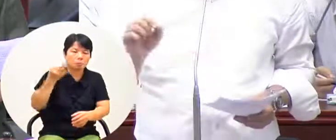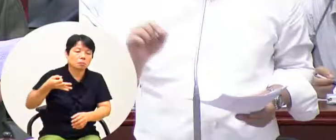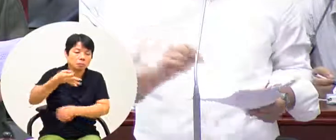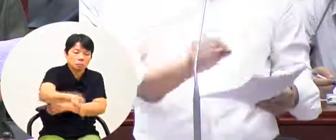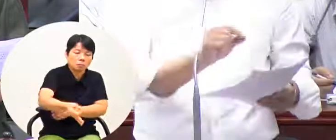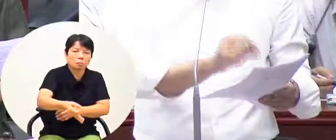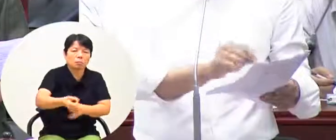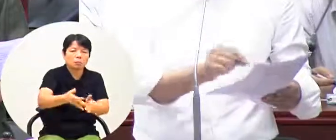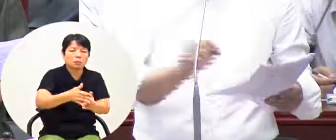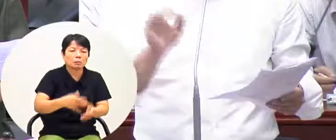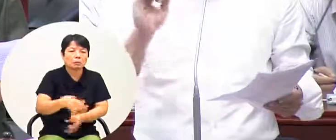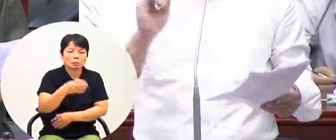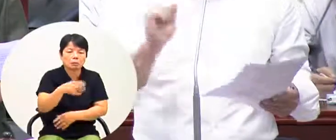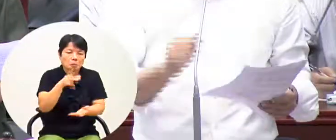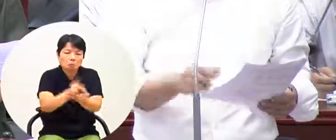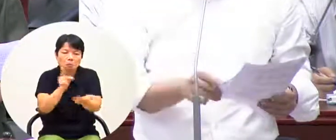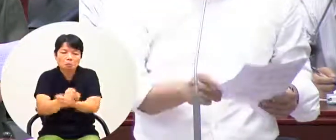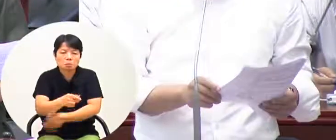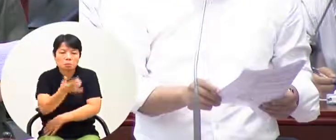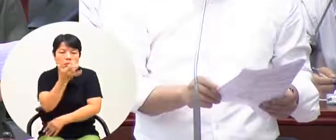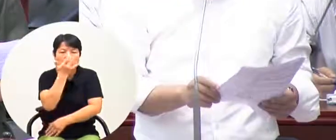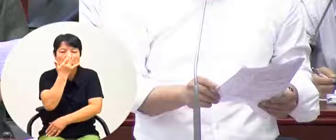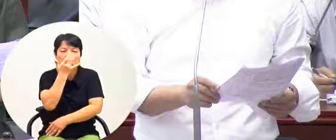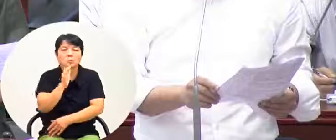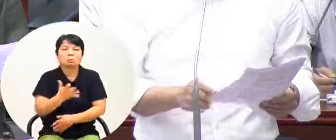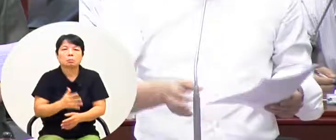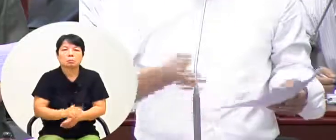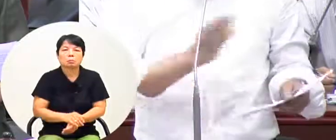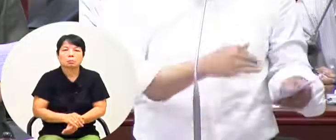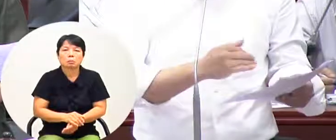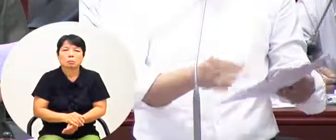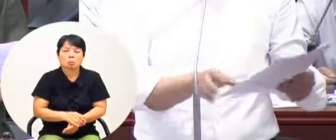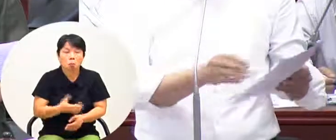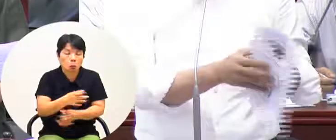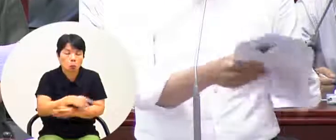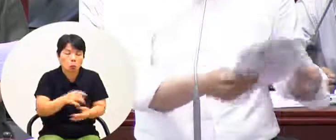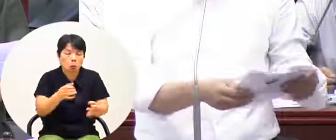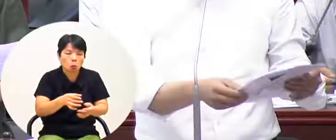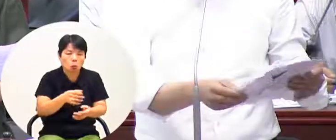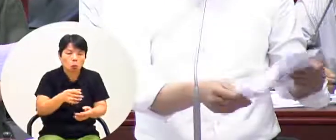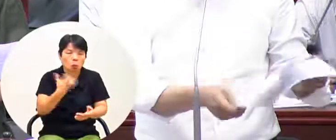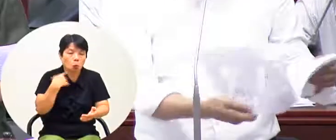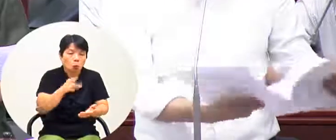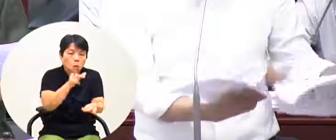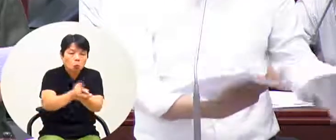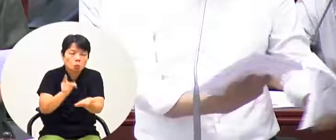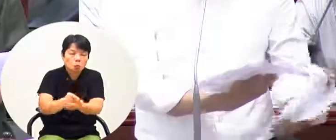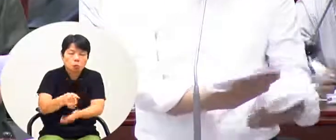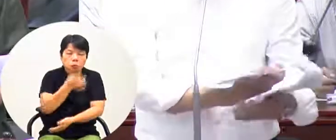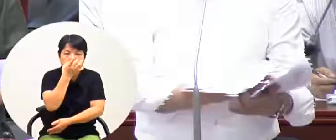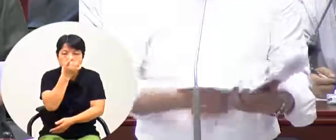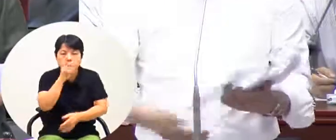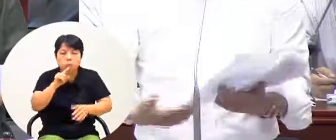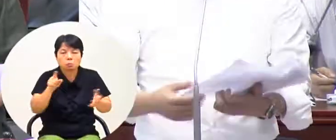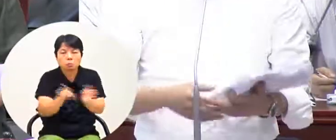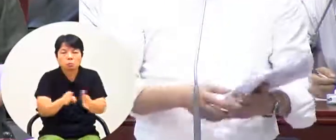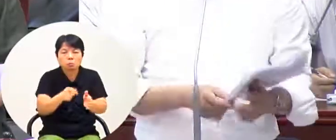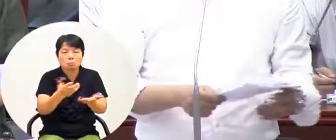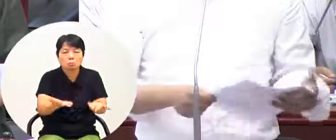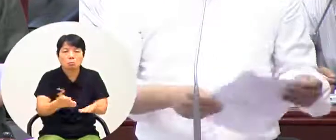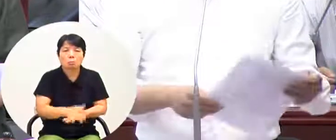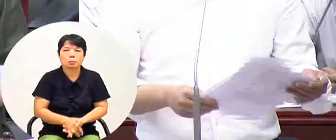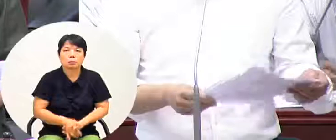房子，这些人我们的报告是大概有606户。所以扣掉我们刚刚提到的， 所以等于是需求